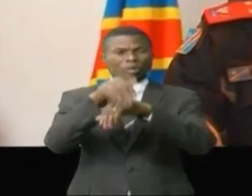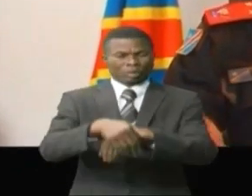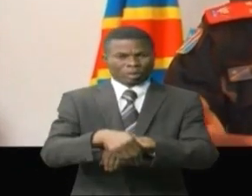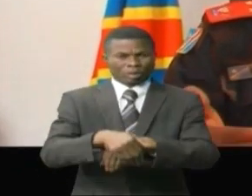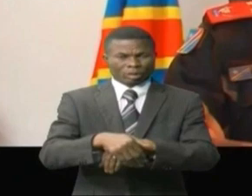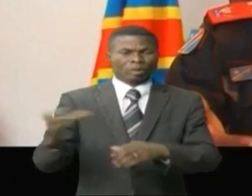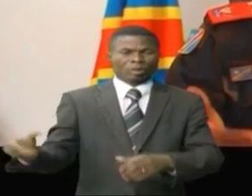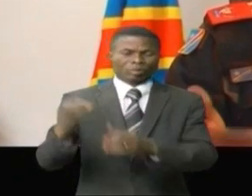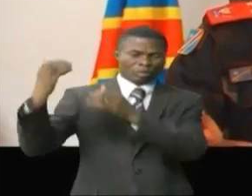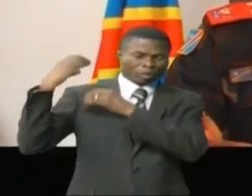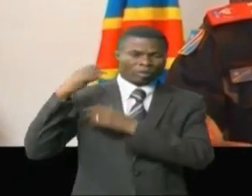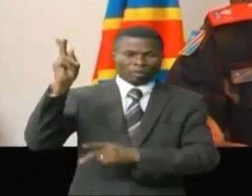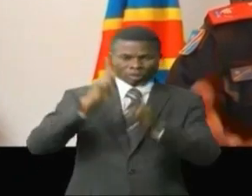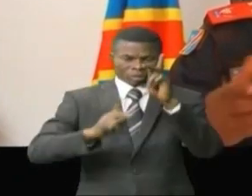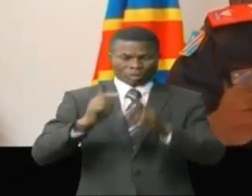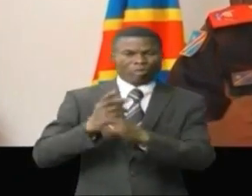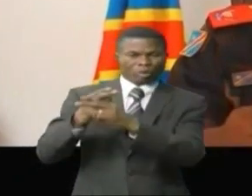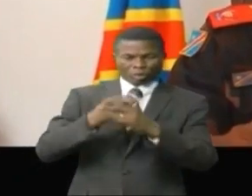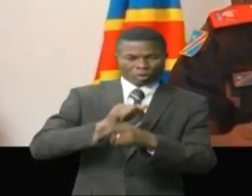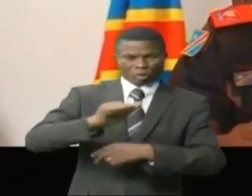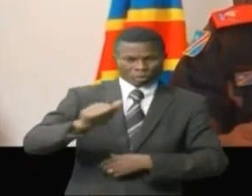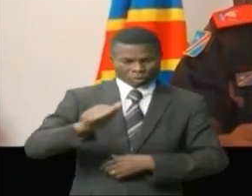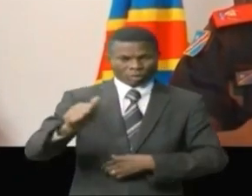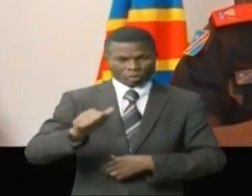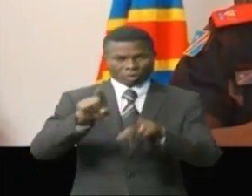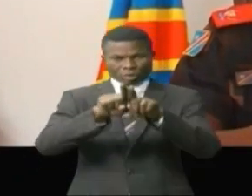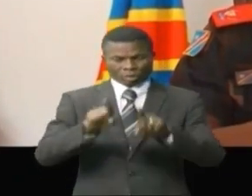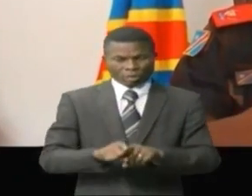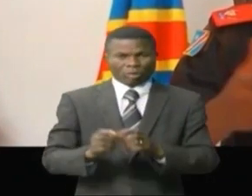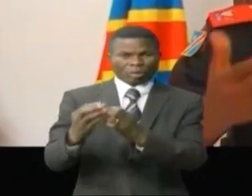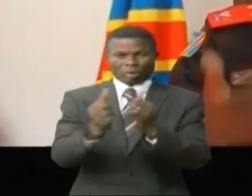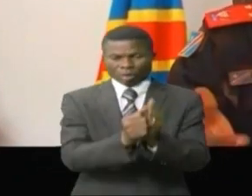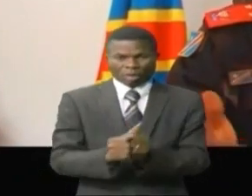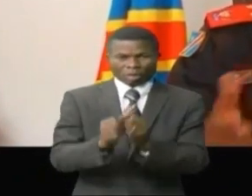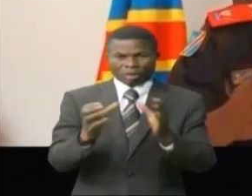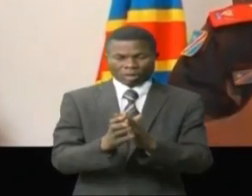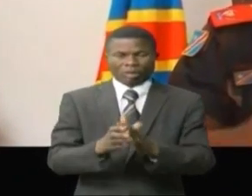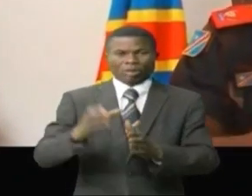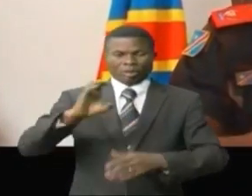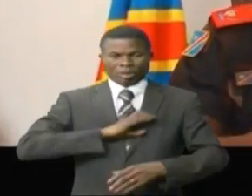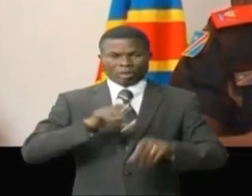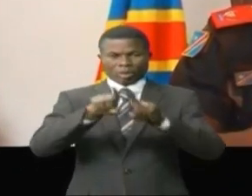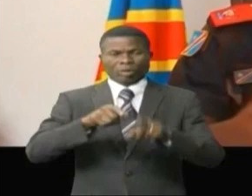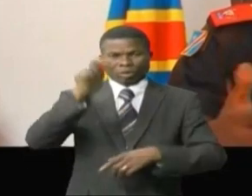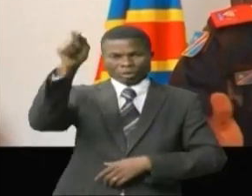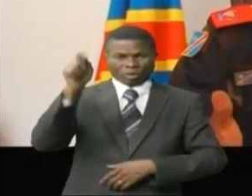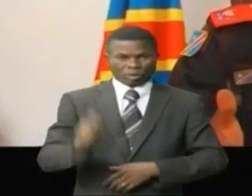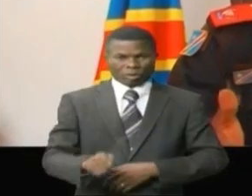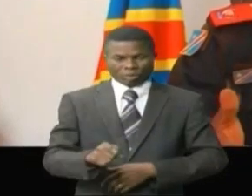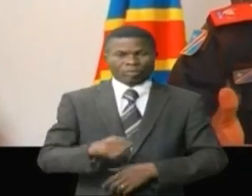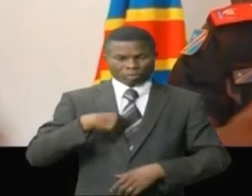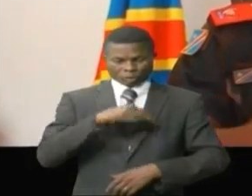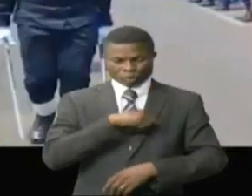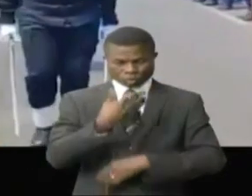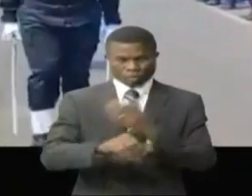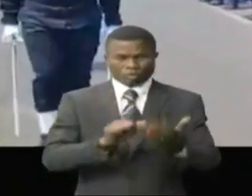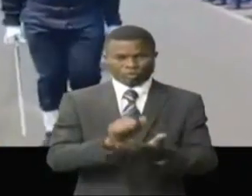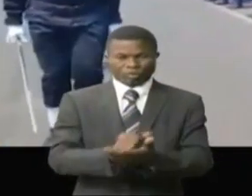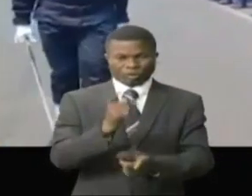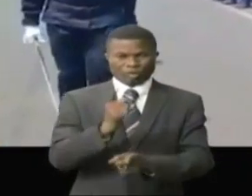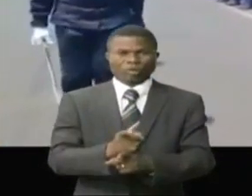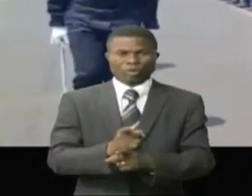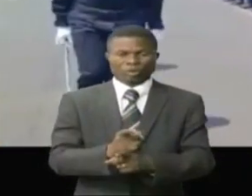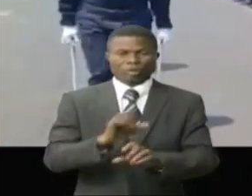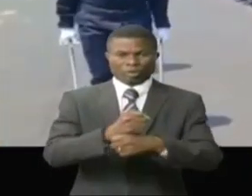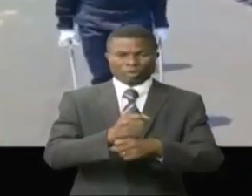prenne en charge sa sécurisation, et c'est ensemble avec la police et l'armée. Et c'est ce qu'on fait. C'est ainsi que nous avons